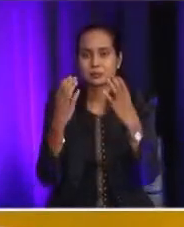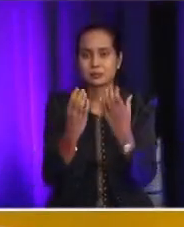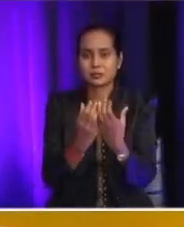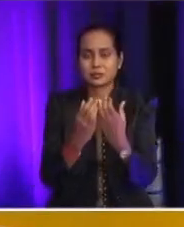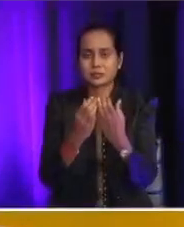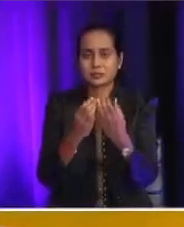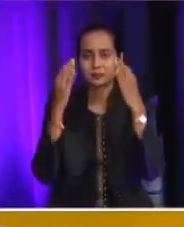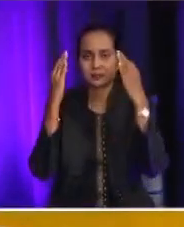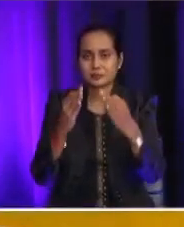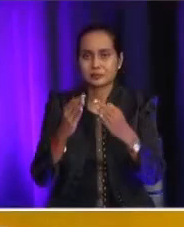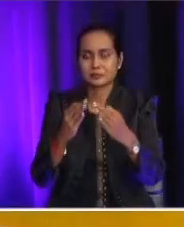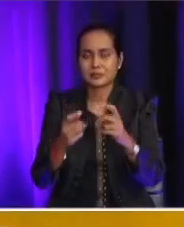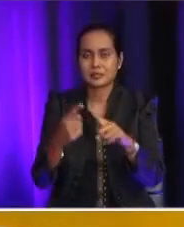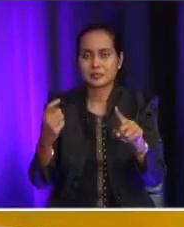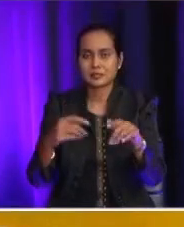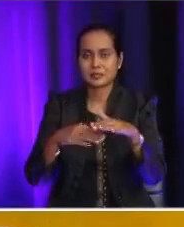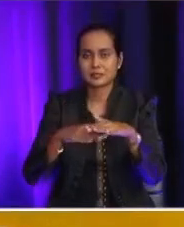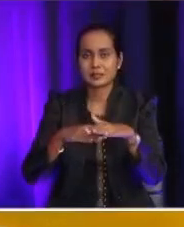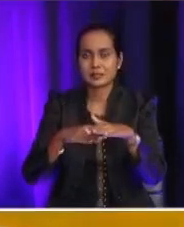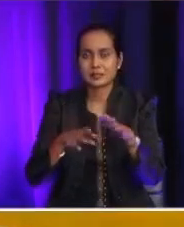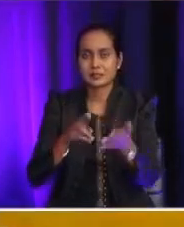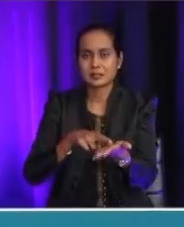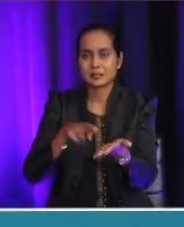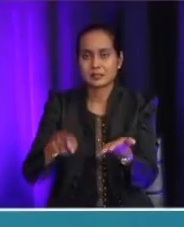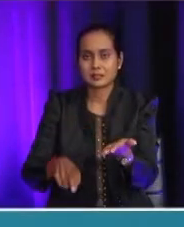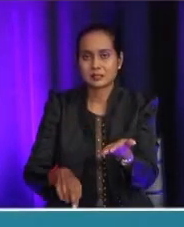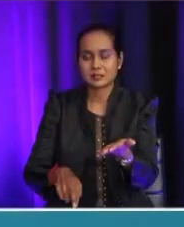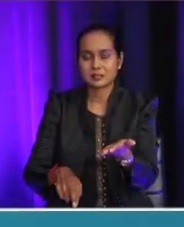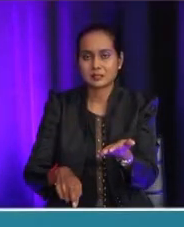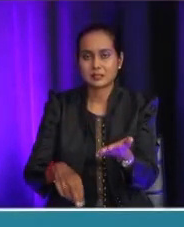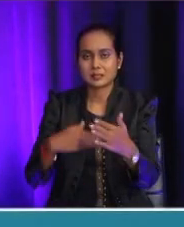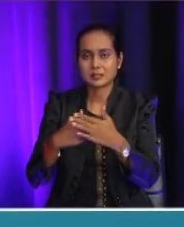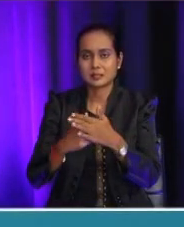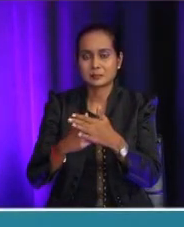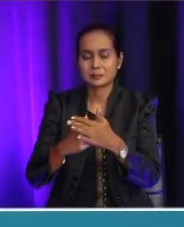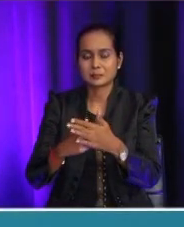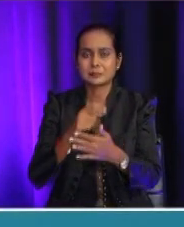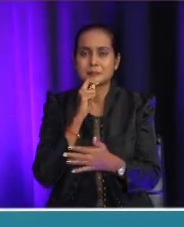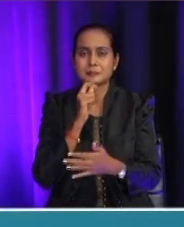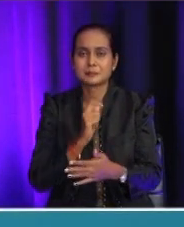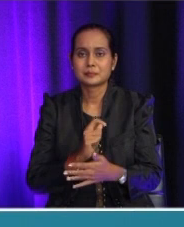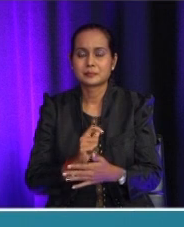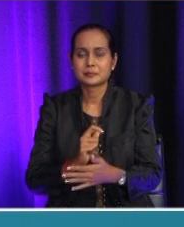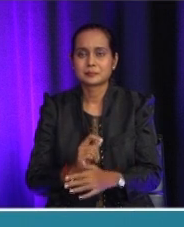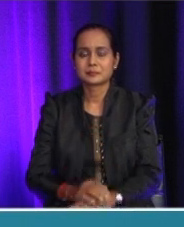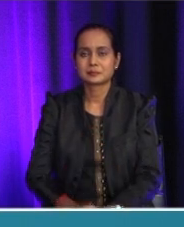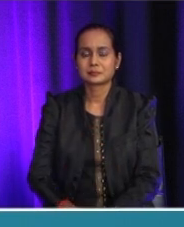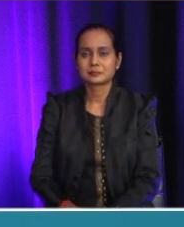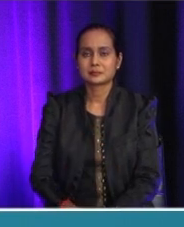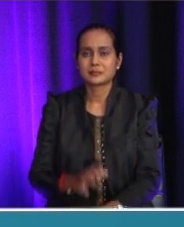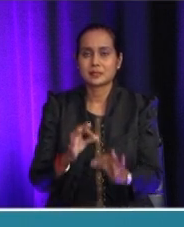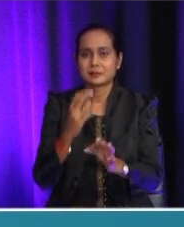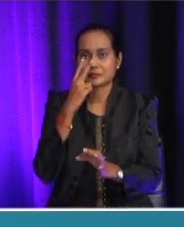ya, dari peringkat rendah sehinggalah peringkat yang lebih berusia. Jadi kalau kita tengok dekat sini